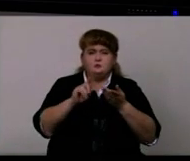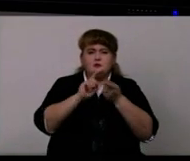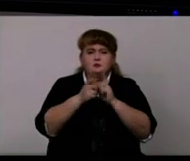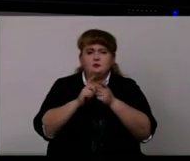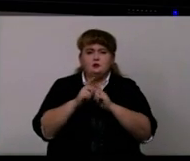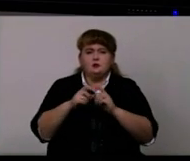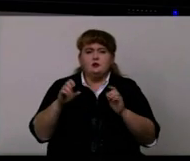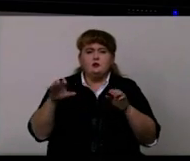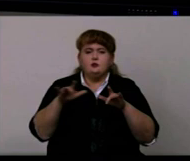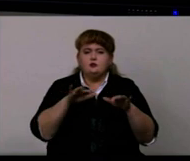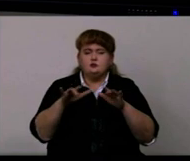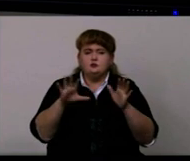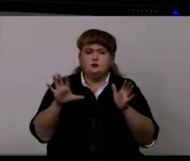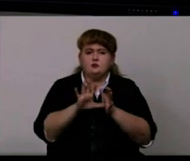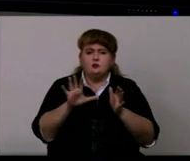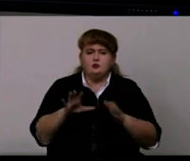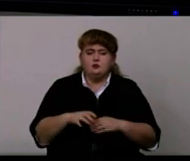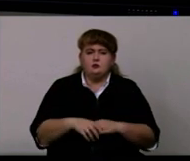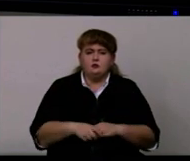Изменение кинетической энергии.